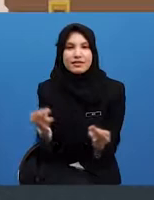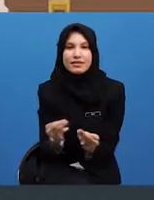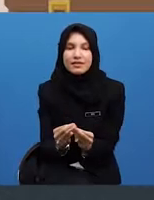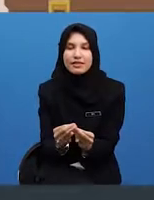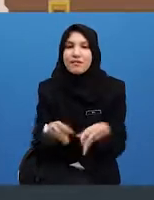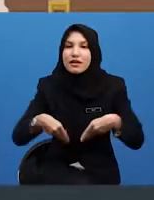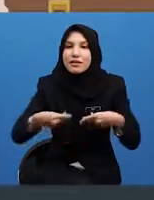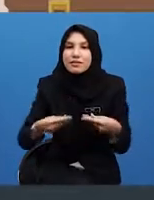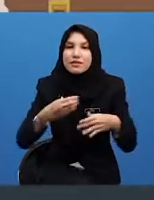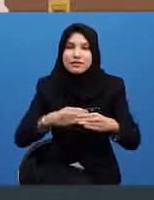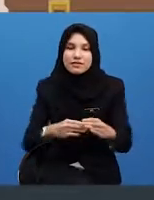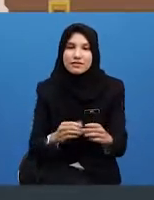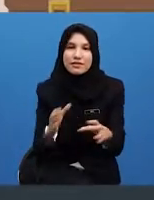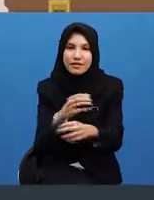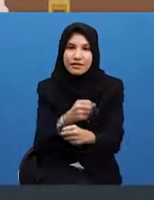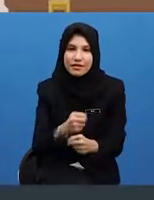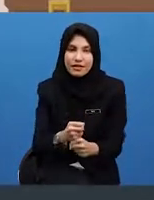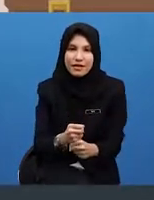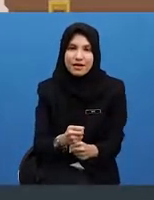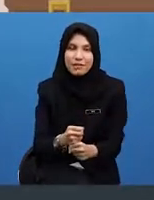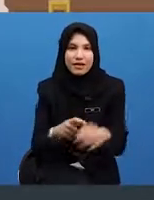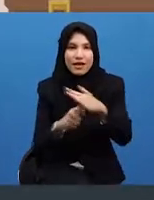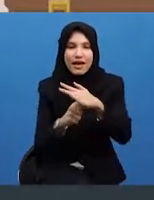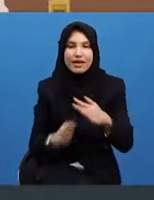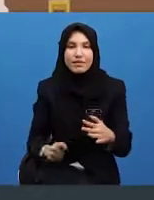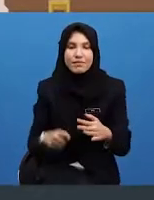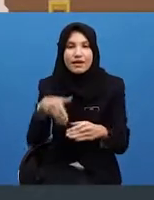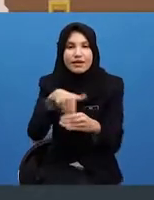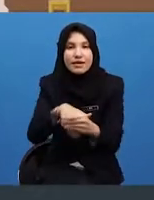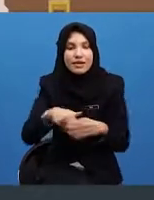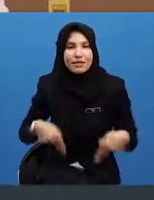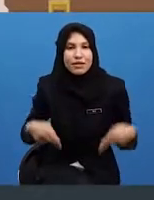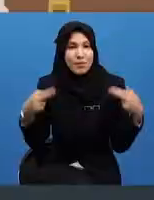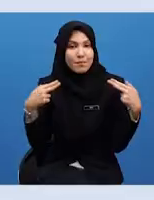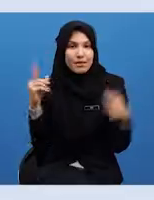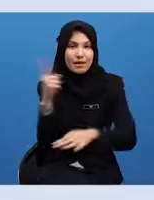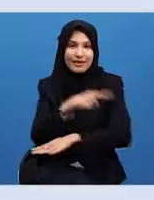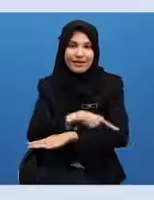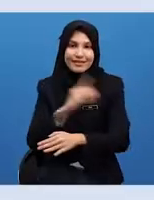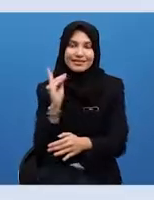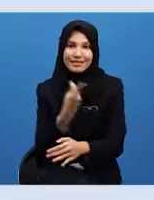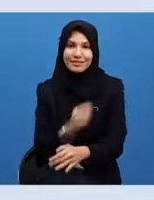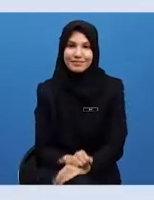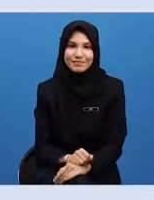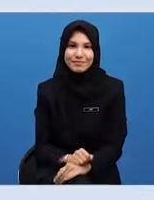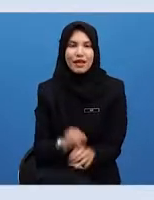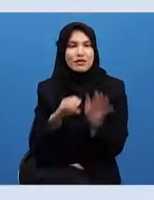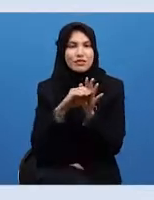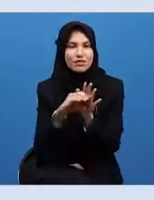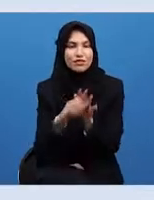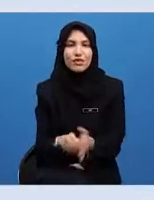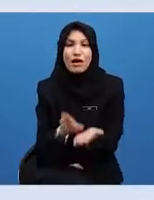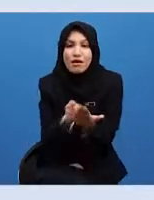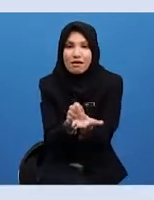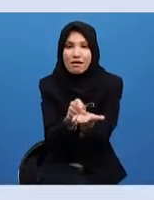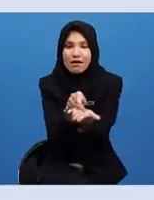cara kita dapat aplikasikan ketumpatan dalam kehidupan harian kita. Sebagai contoh,